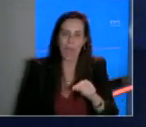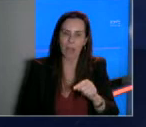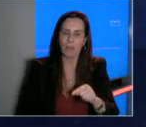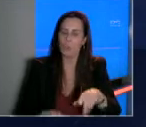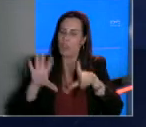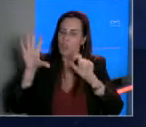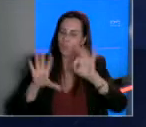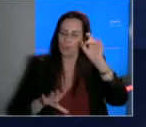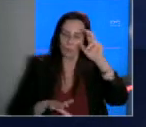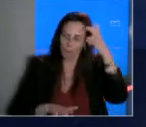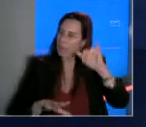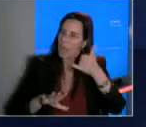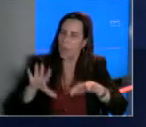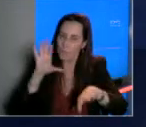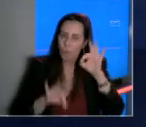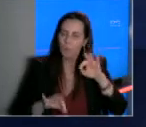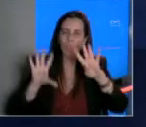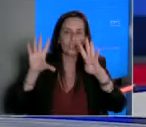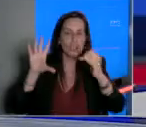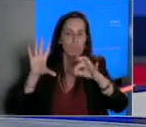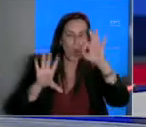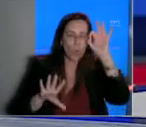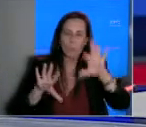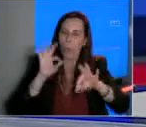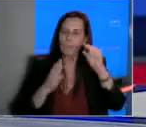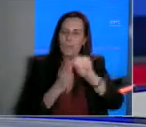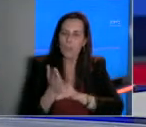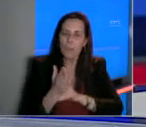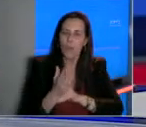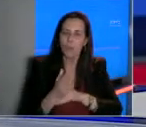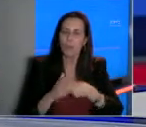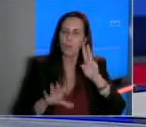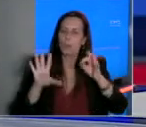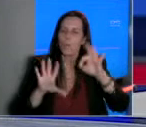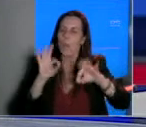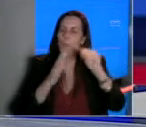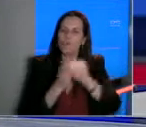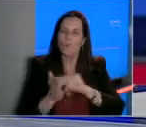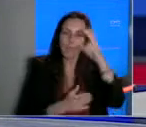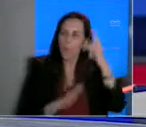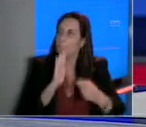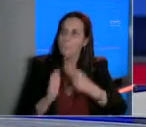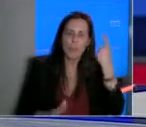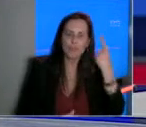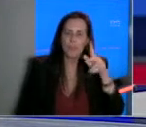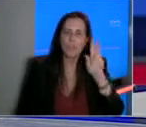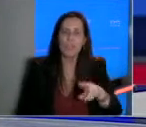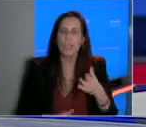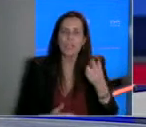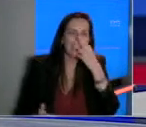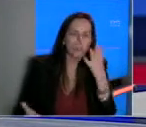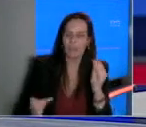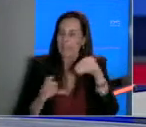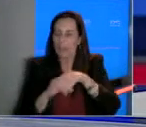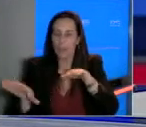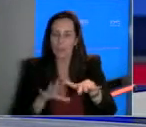ישראל, 70% מהערבים מצביעים, מתוכם 90% מצביעים למשותפת, מעל ל-90%. לראשונה יש איזשהו ניסיון